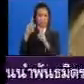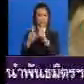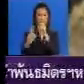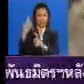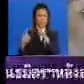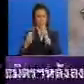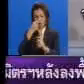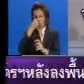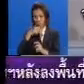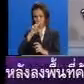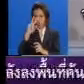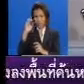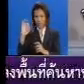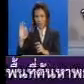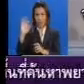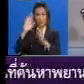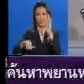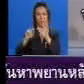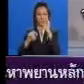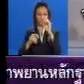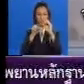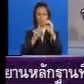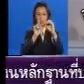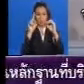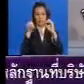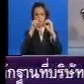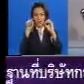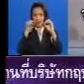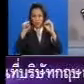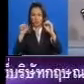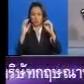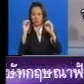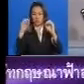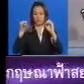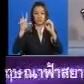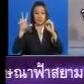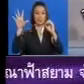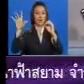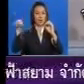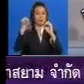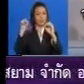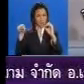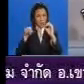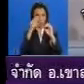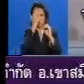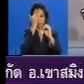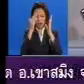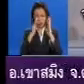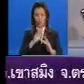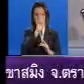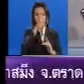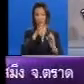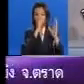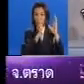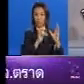ายพันธุ์ใหม่อยู่ระหว่าง 0.1% ถึง 0.35% โดยคนอังกฤษที่ติดเชื้อทุกๆ 1,000 คนจะ